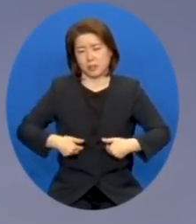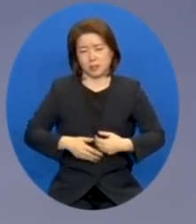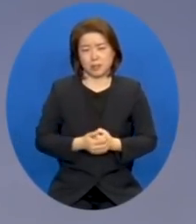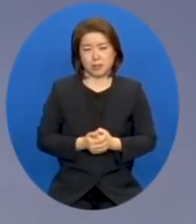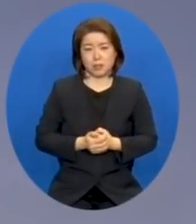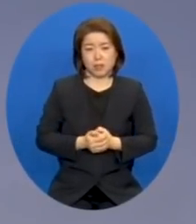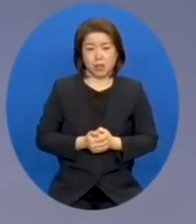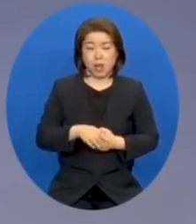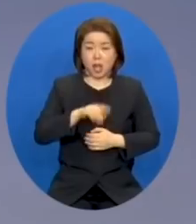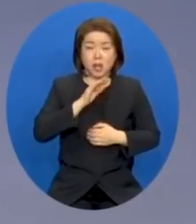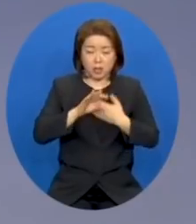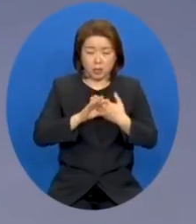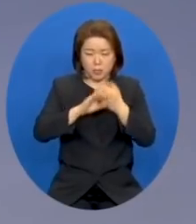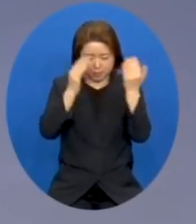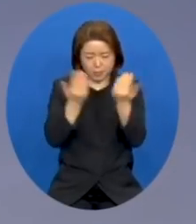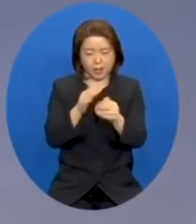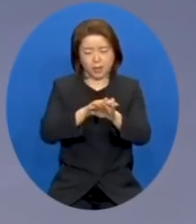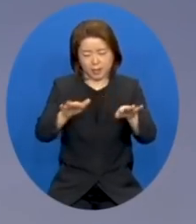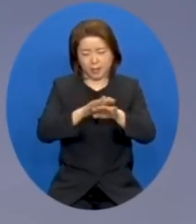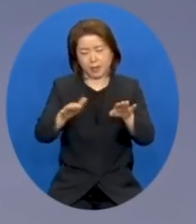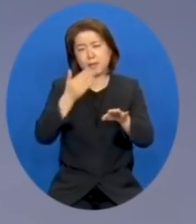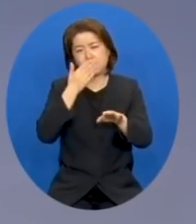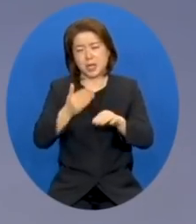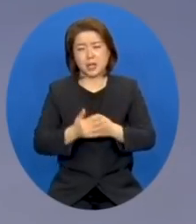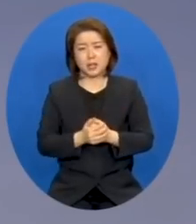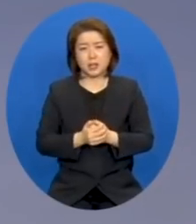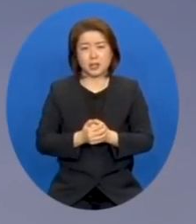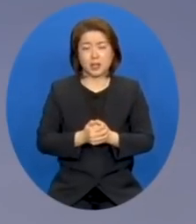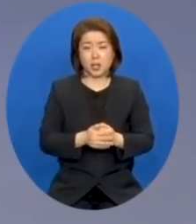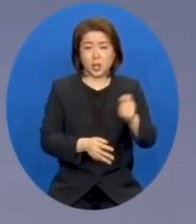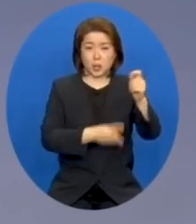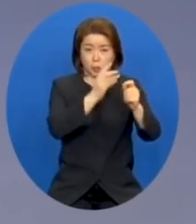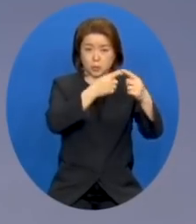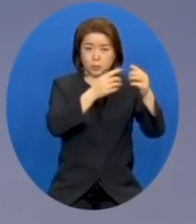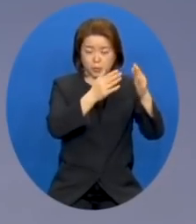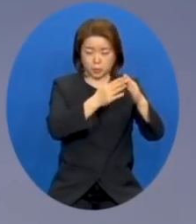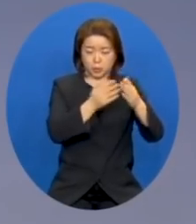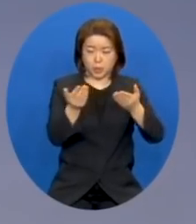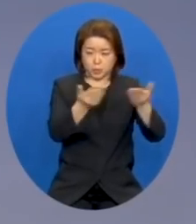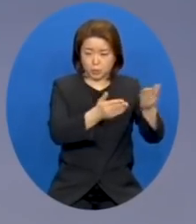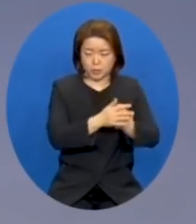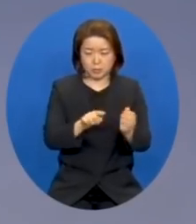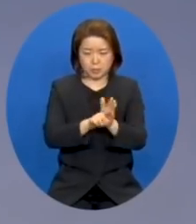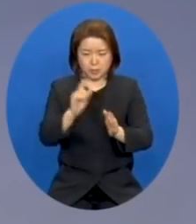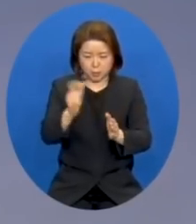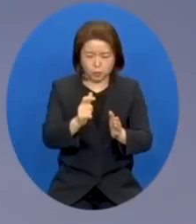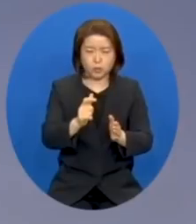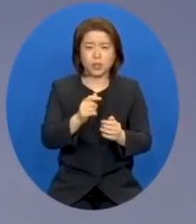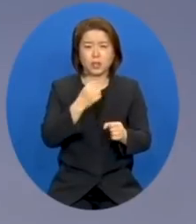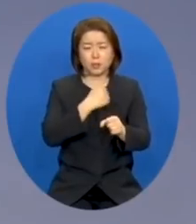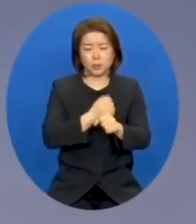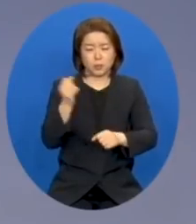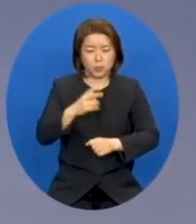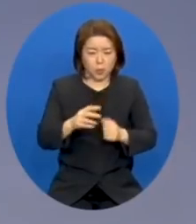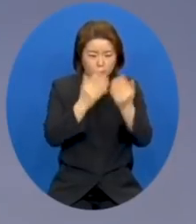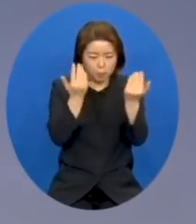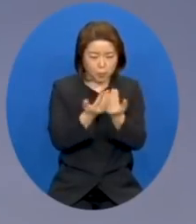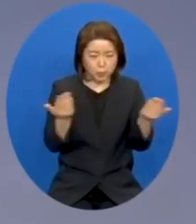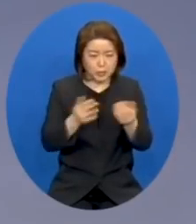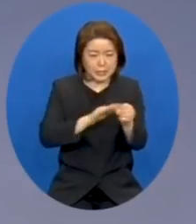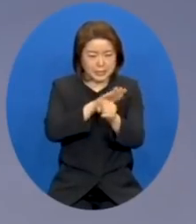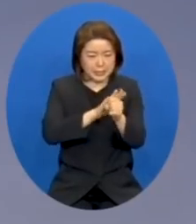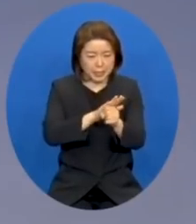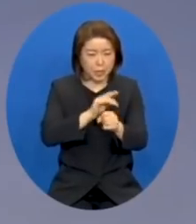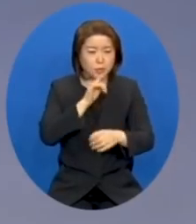문제가 없습니다 고린도교회 주신 이 믿음을 굳게 하고 그리고 모든 일을 사랑으로 하나는 이